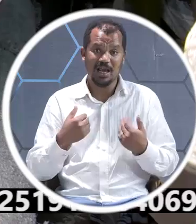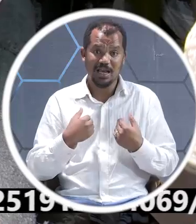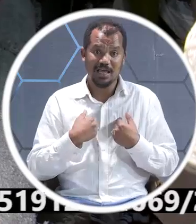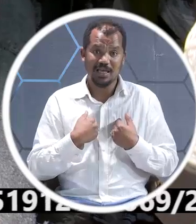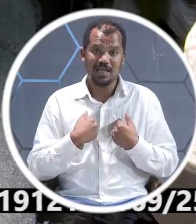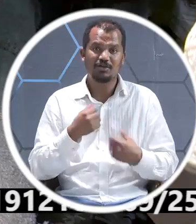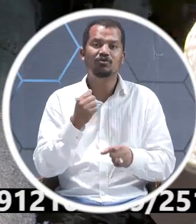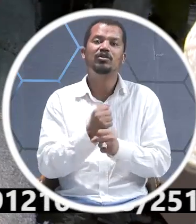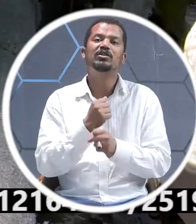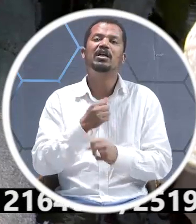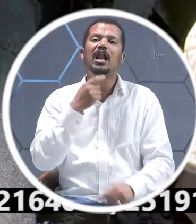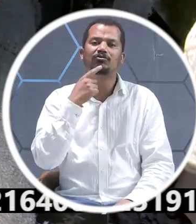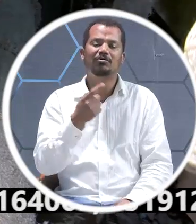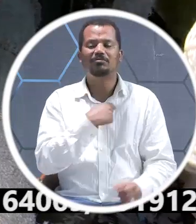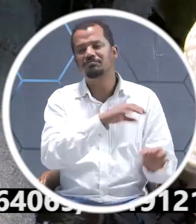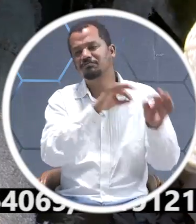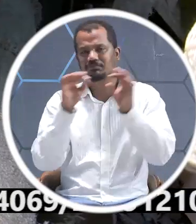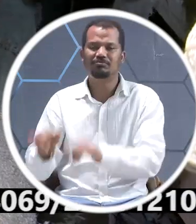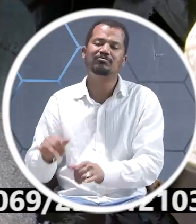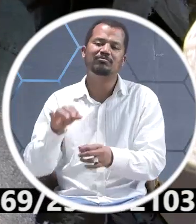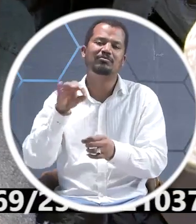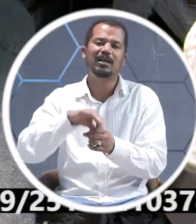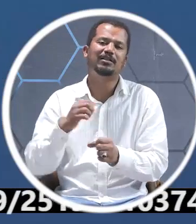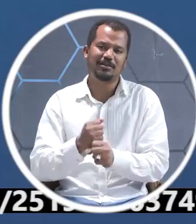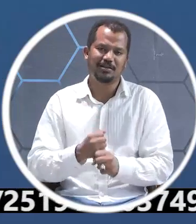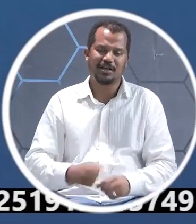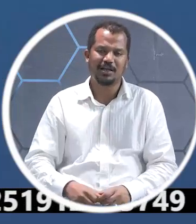ድረስ ትሰራላችሁ ተባልን ያው እዚሁ ጋር ተቀጠ።